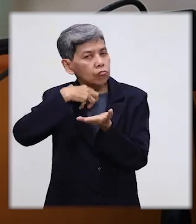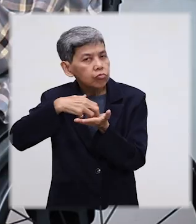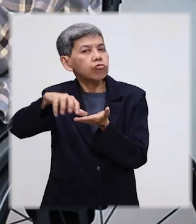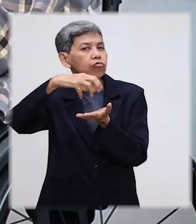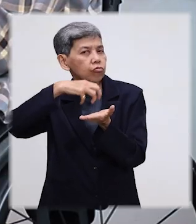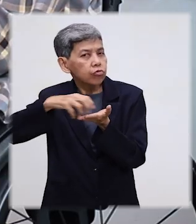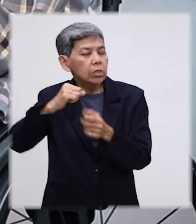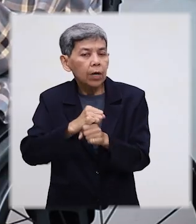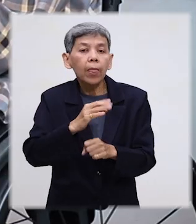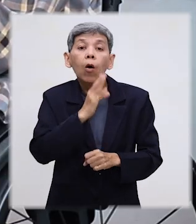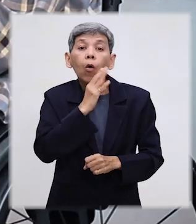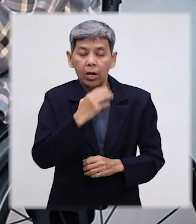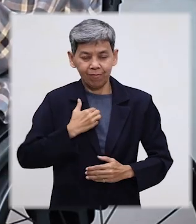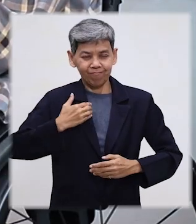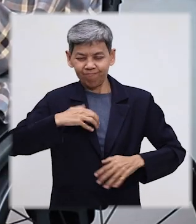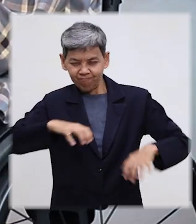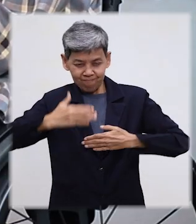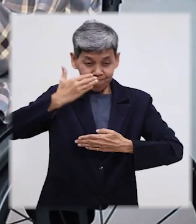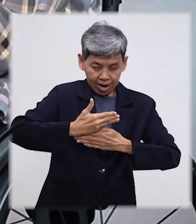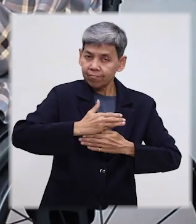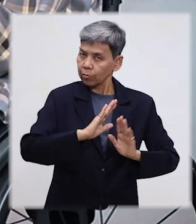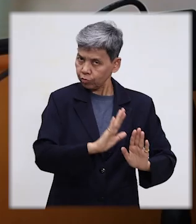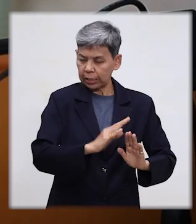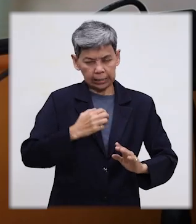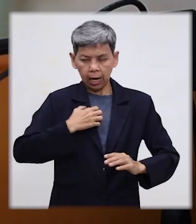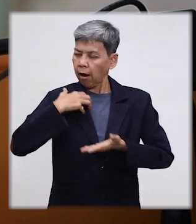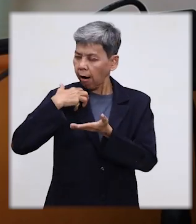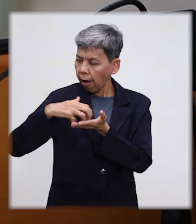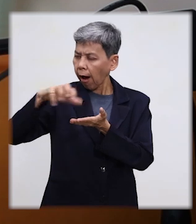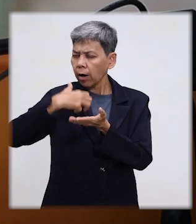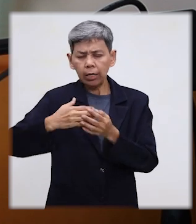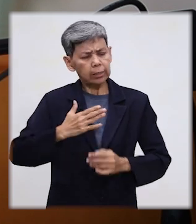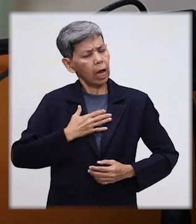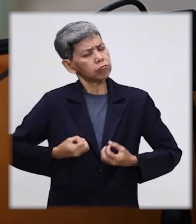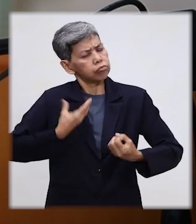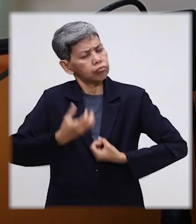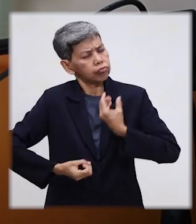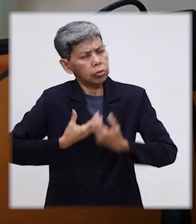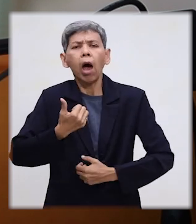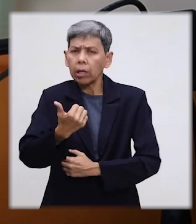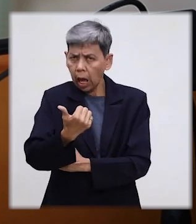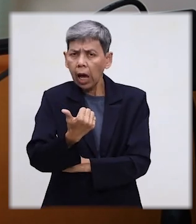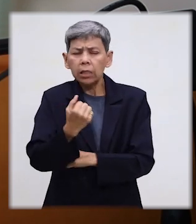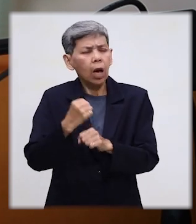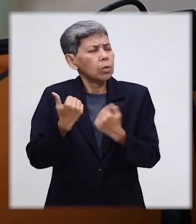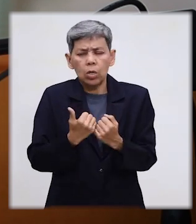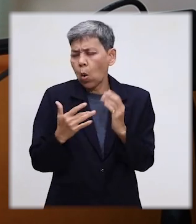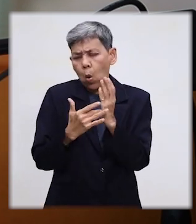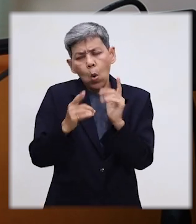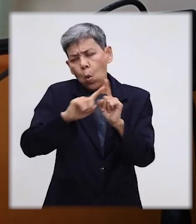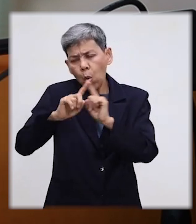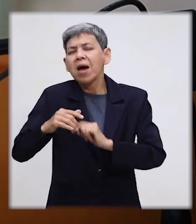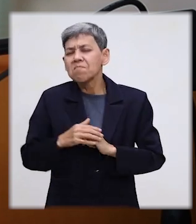าะคืออ่ะถ้าอยากเป็นพุ่มกับภาพยนตร์อันนั้นอีกเรื่องแต่ว่าถ้าอยากเป็นนักเล่าเรื่องมีเรื่องที่ตัวเองอยากเล่าผมว่าช่องทางทุกวันเนี้ยเยอ